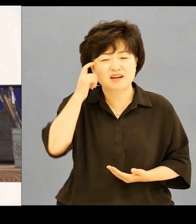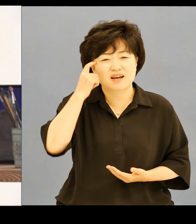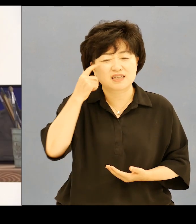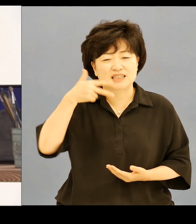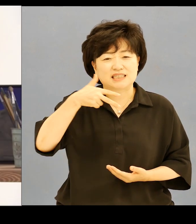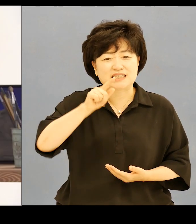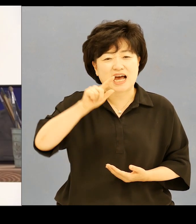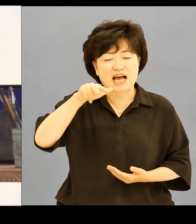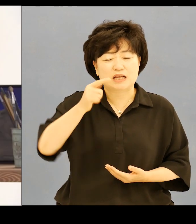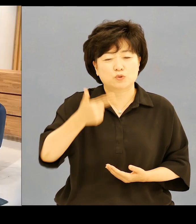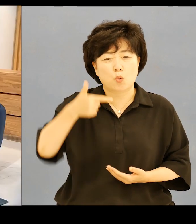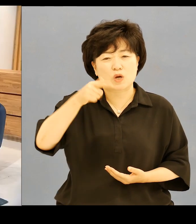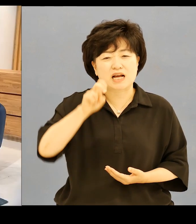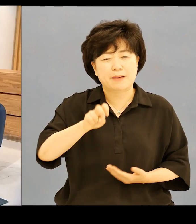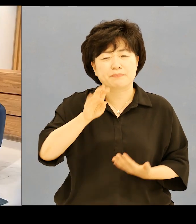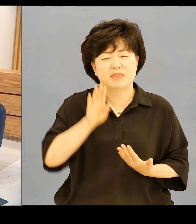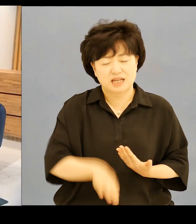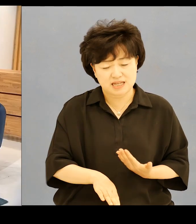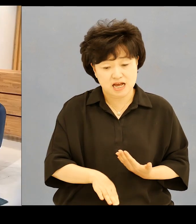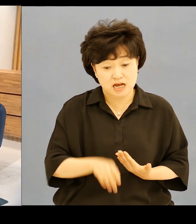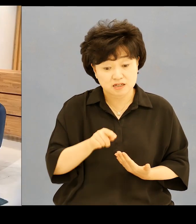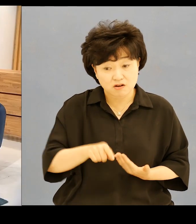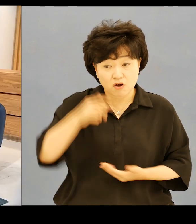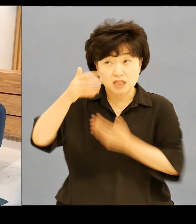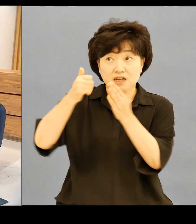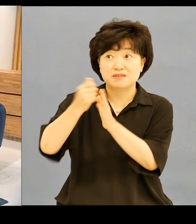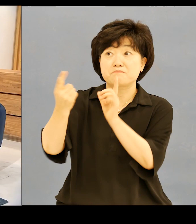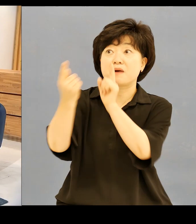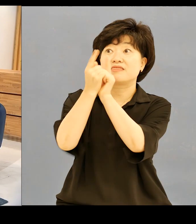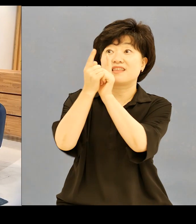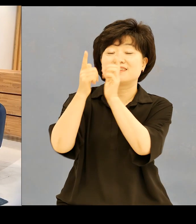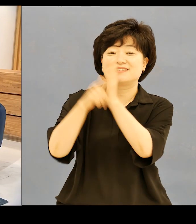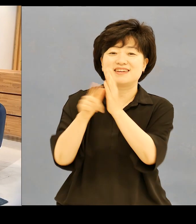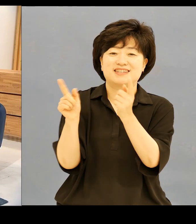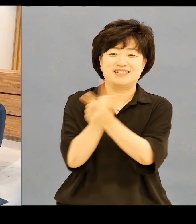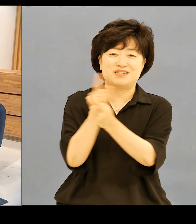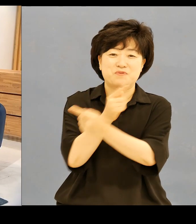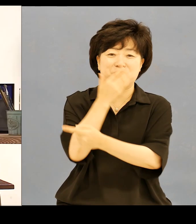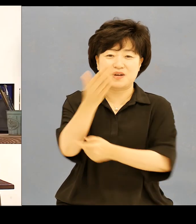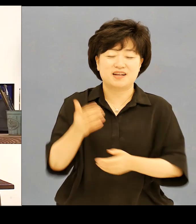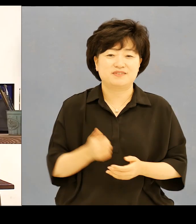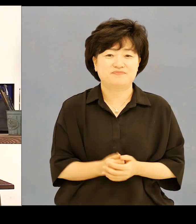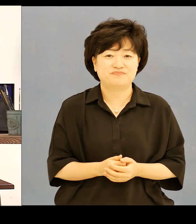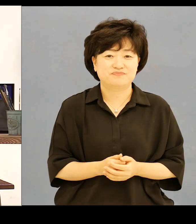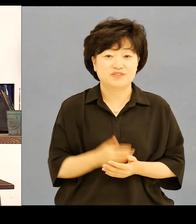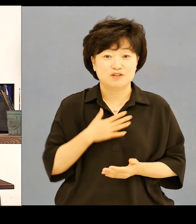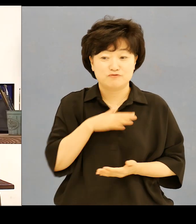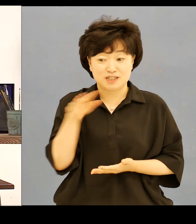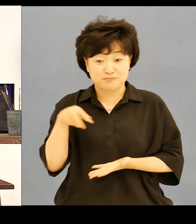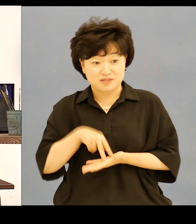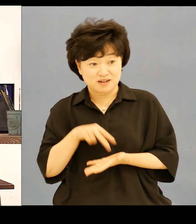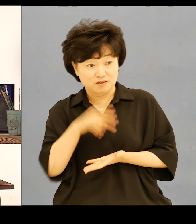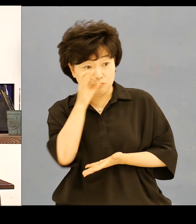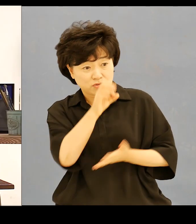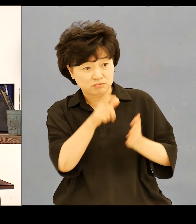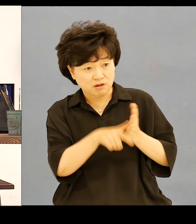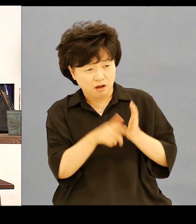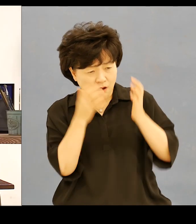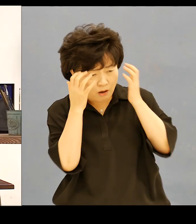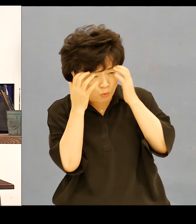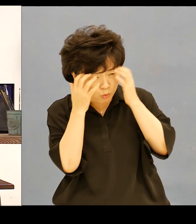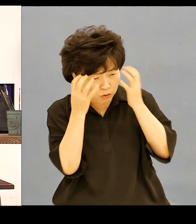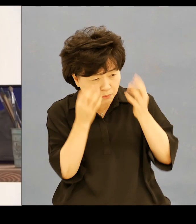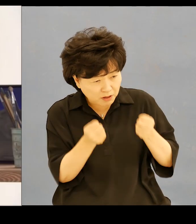만날 때에서야 비로소 치료가 되는 것 같아요. 맞아요, 맞아요. 네, 오늘 나오시는 분도 그런 분이라면서요? 네, 저희가 봤을 땐 굉장히 고통스러운